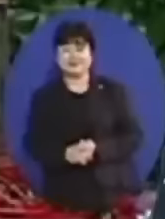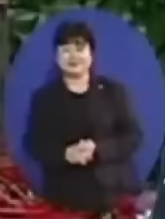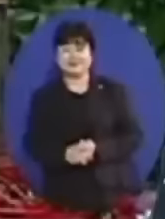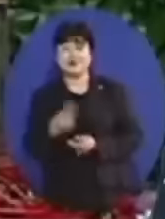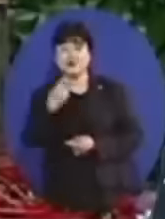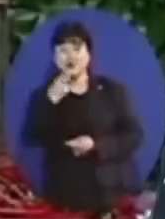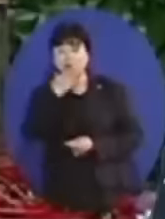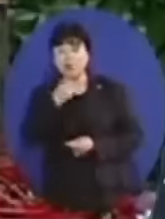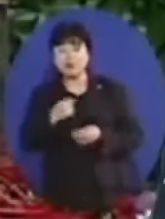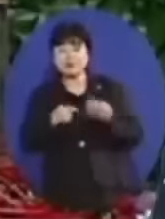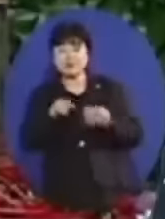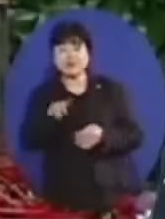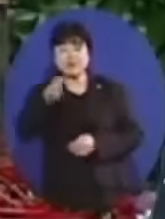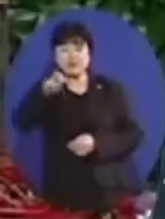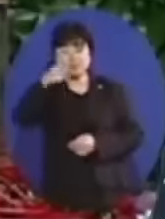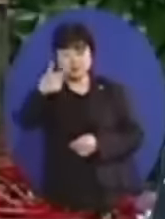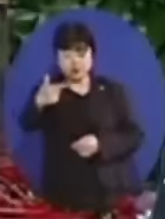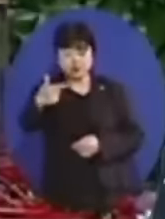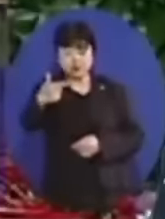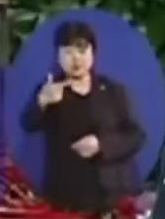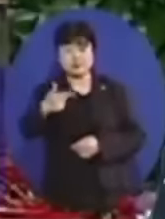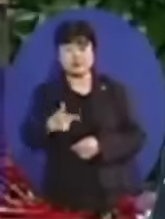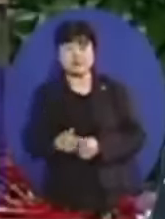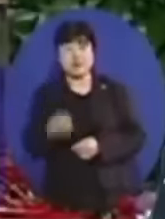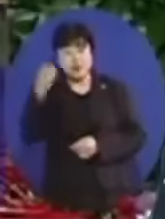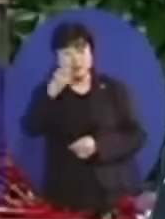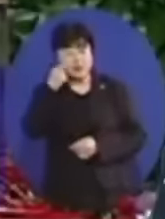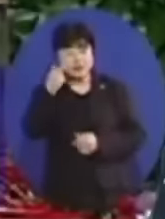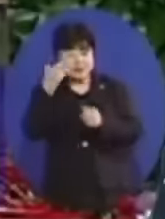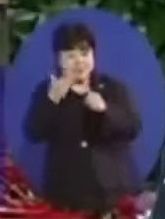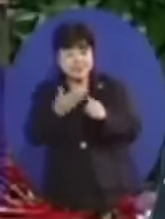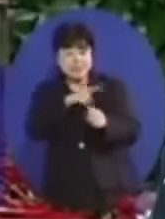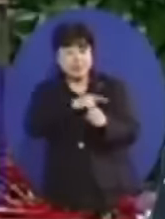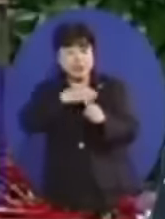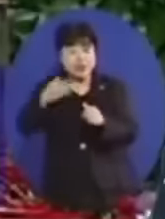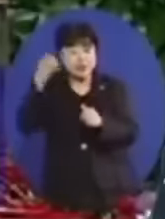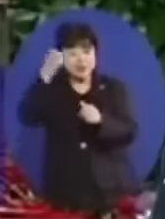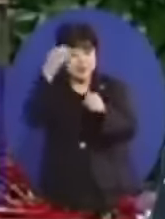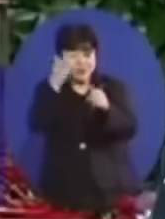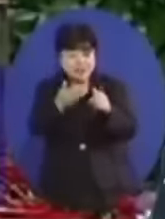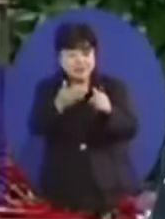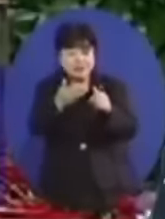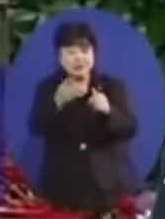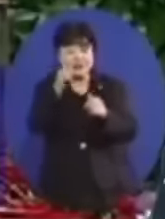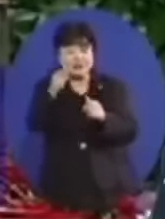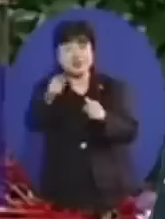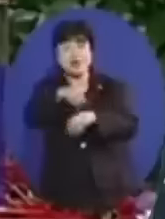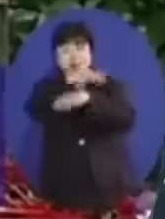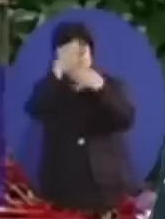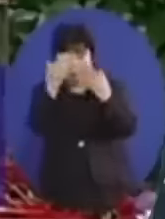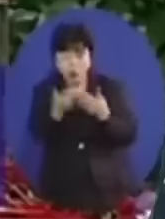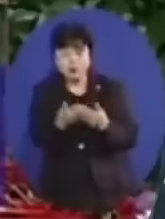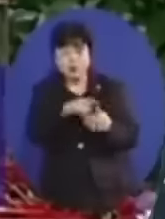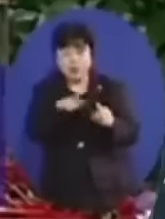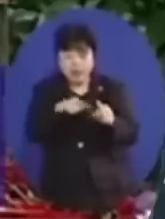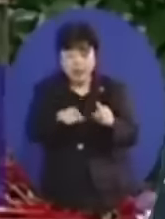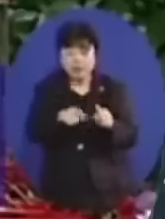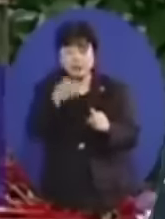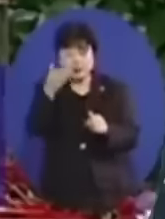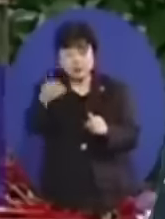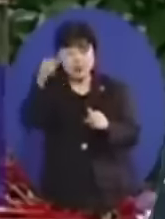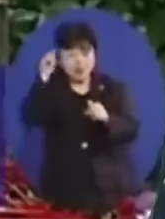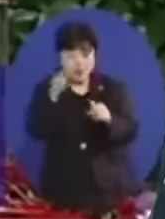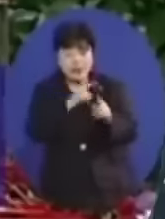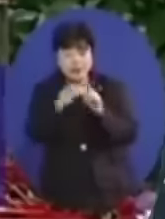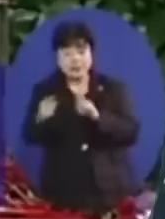요한복음 14장 26절에 보혜사 곧 아버지께서 내 이름으로 보내실 성령 그가 너희에게 모든 것을 가르치고 내가 너희에게